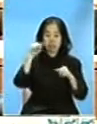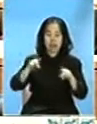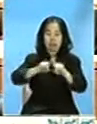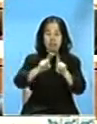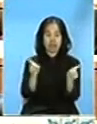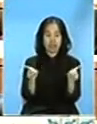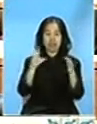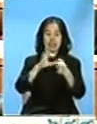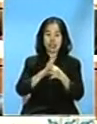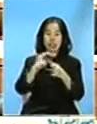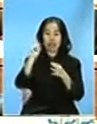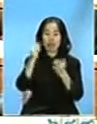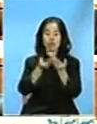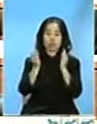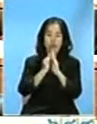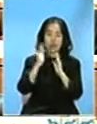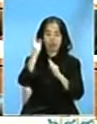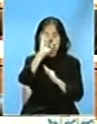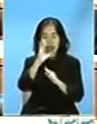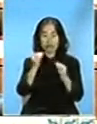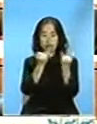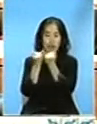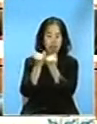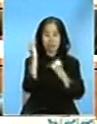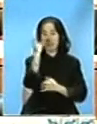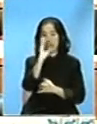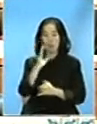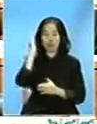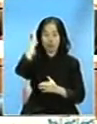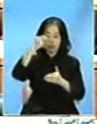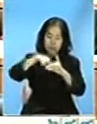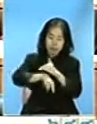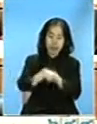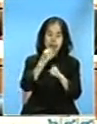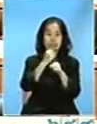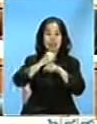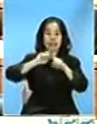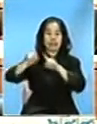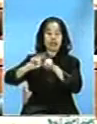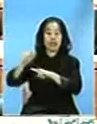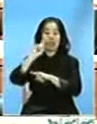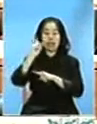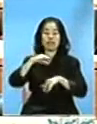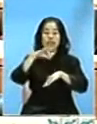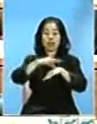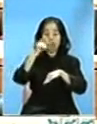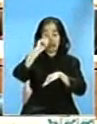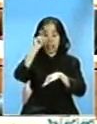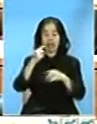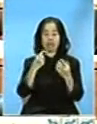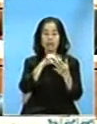เพื่อป้องกันความวุ่นวายที่จะเกิดขึ้นในระยะยาวและความซ้ำซ้อนกันของการทำงานในฐานะตัวแทนของพี่น้องประชา